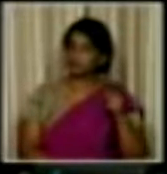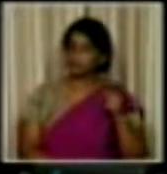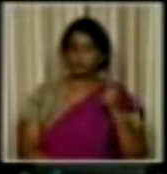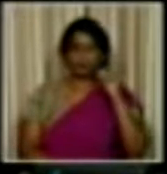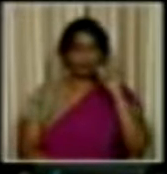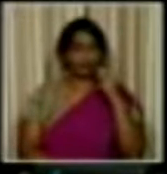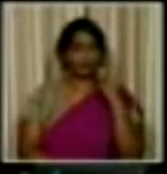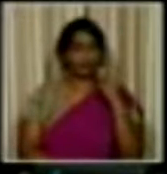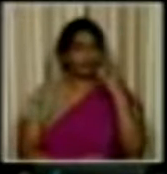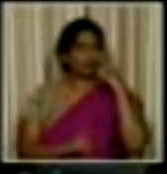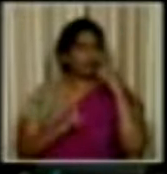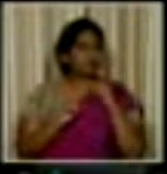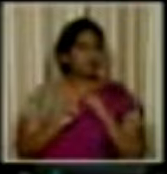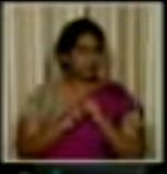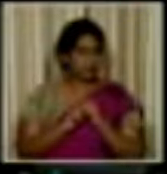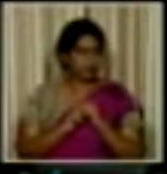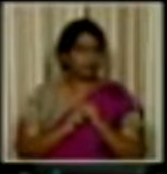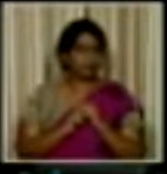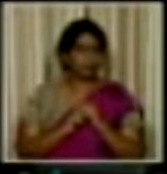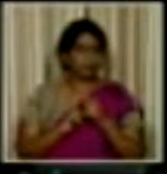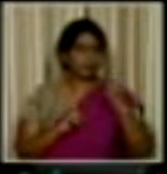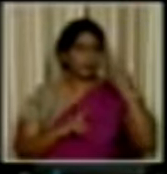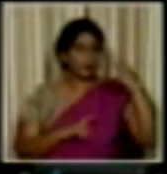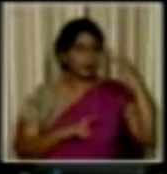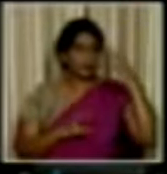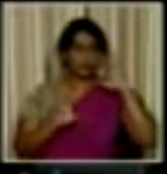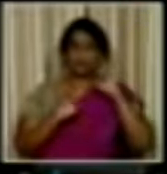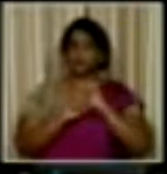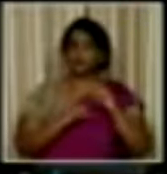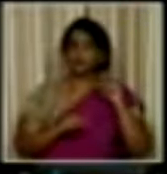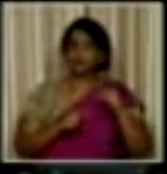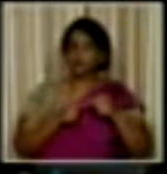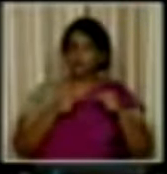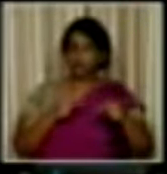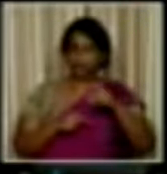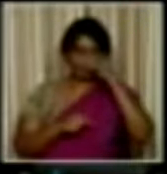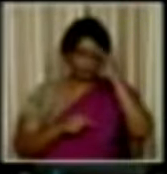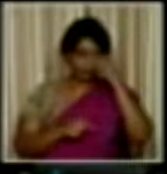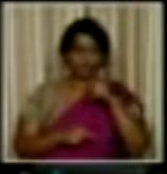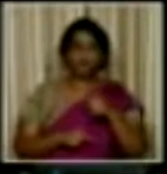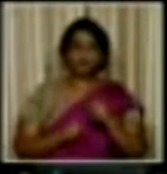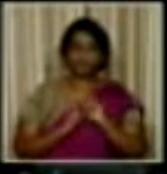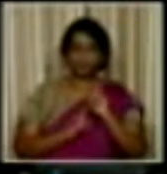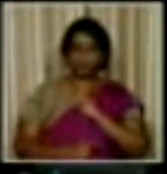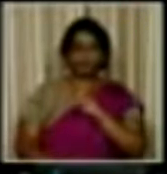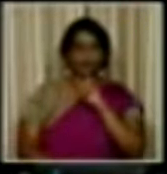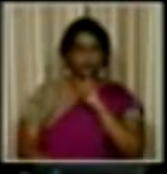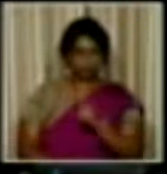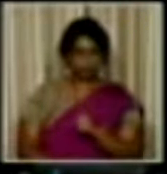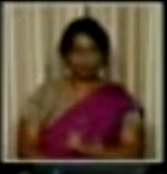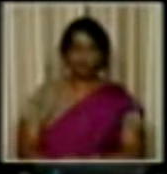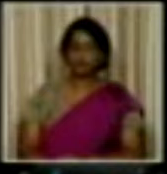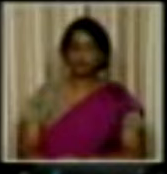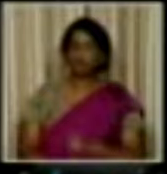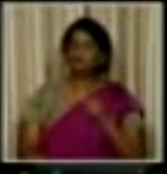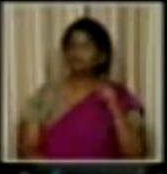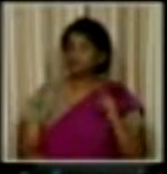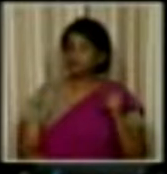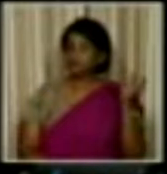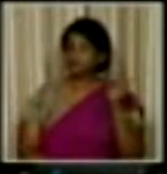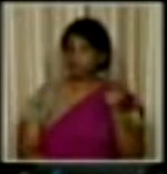දෙදෙනෙකු සම්බන්ධයෙන් පෙරේදා ප්‍රකාශයක් කරා විපක්ෂ නායකතුමත් පාර්ලිමේන්තුවේ ප්‍රකාශයක් කරා මෙම